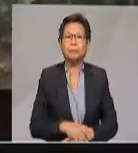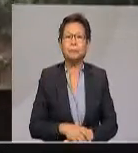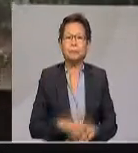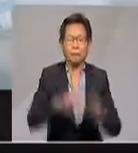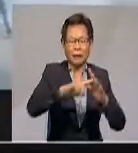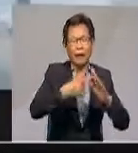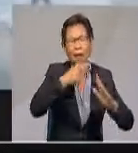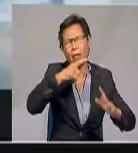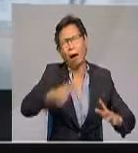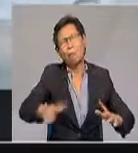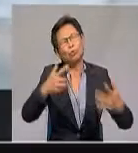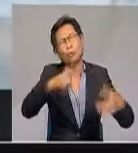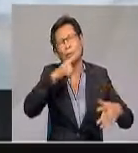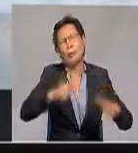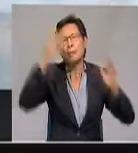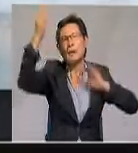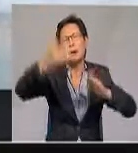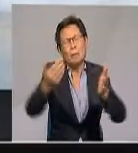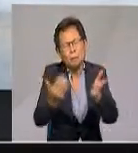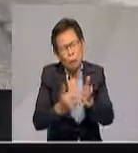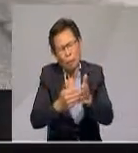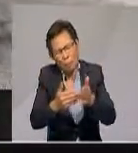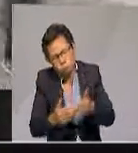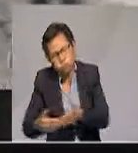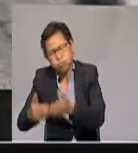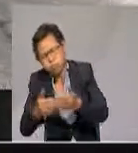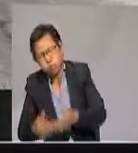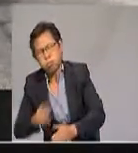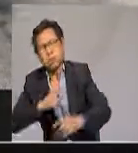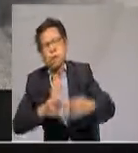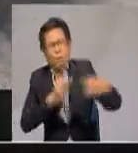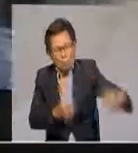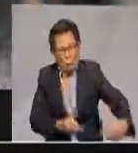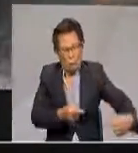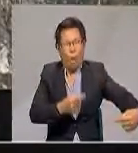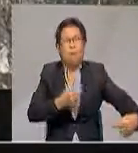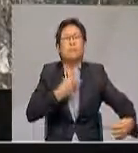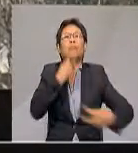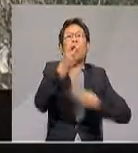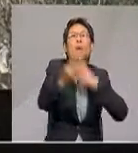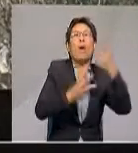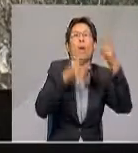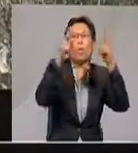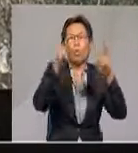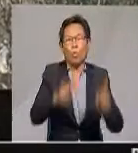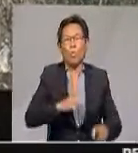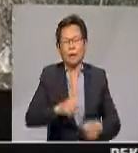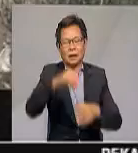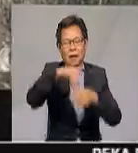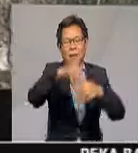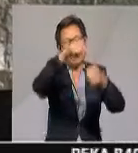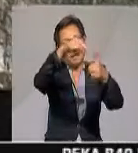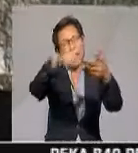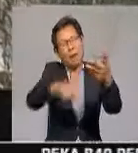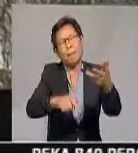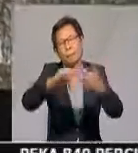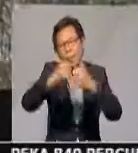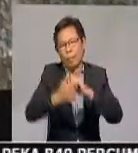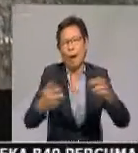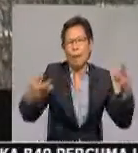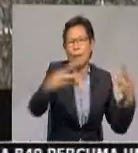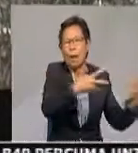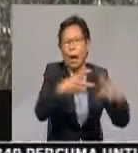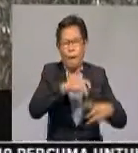Sejak sekian lama, Malaysia secara konsisten memperjuangkan suara umat Islam dalam pelbagai krisis seperti Perang Bosnia,